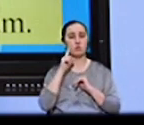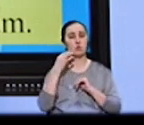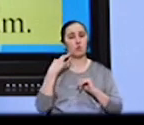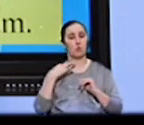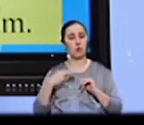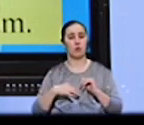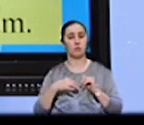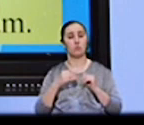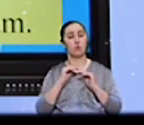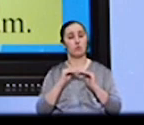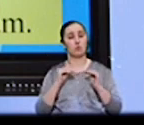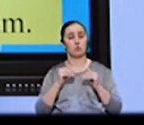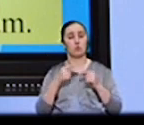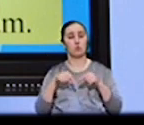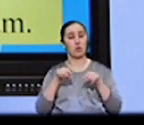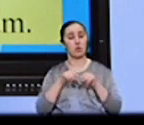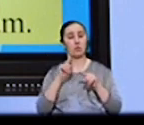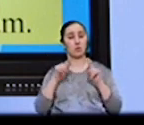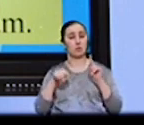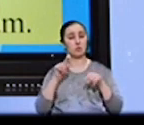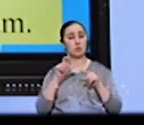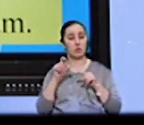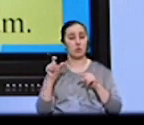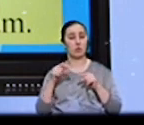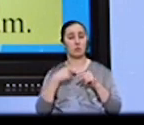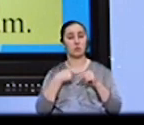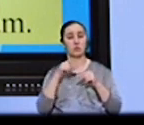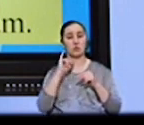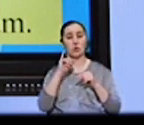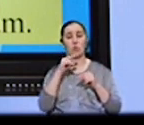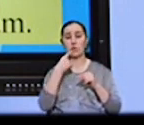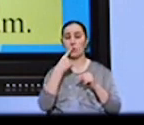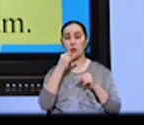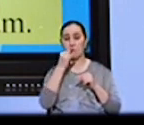bolam. Bilasizmi bolajonlar, ayrim insonlar biz uni